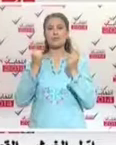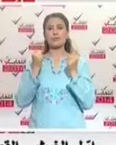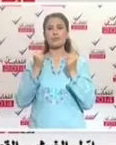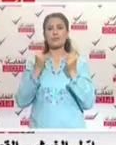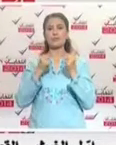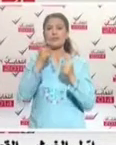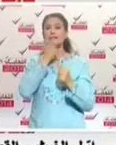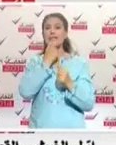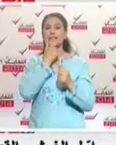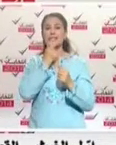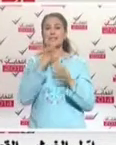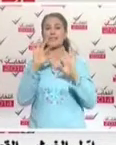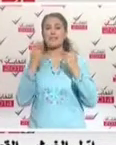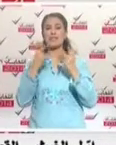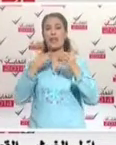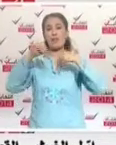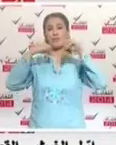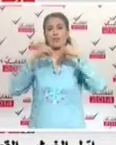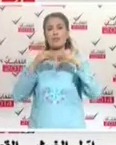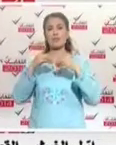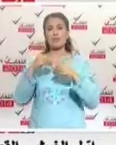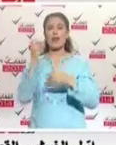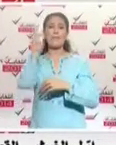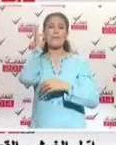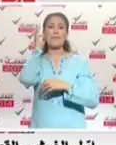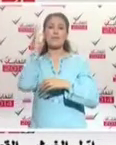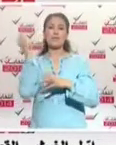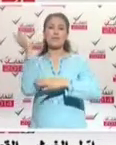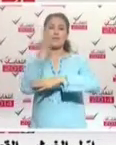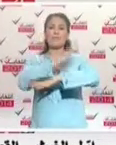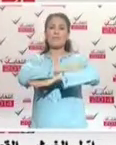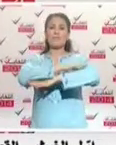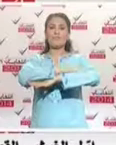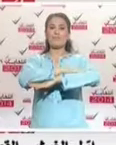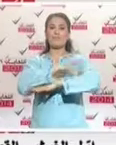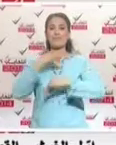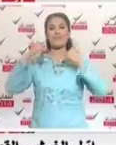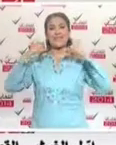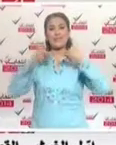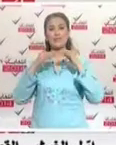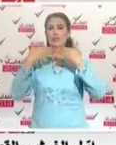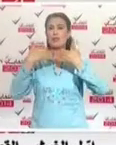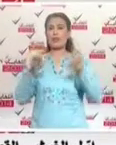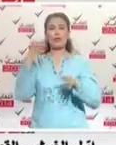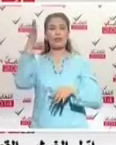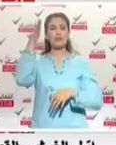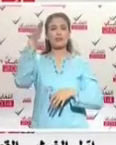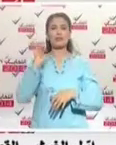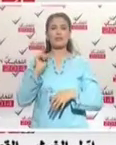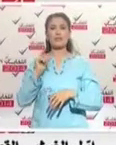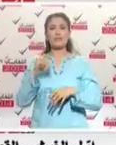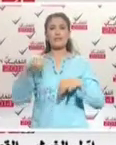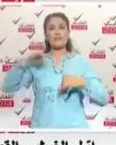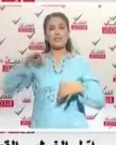تسهل التجاره ما بيننا وما بين الجزائر وتحل برشا افيق لانه هو الانتصاب ما